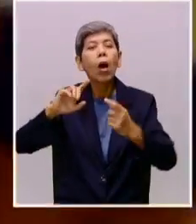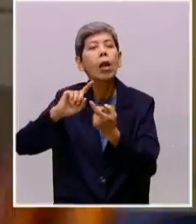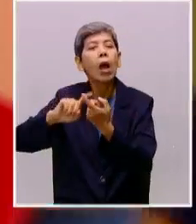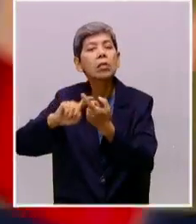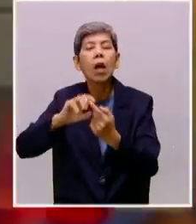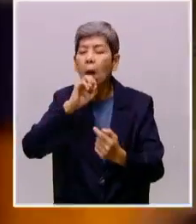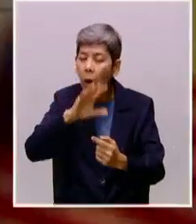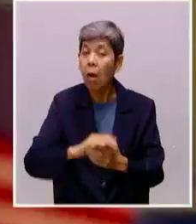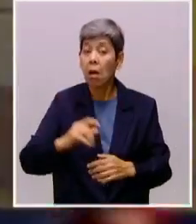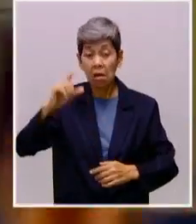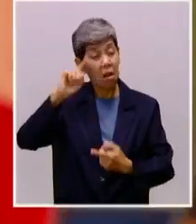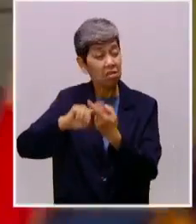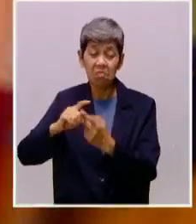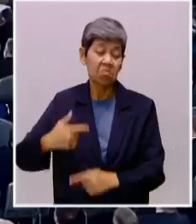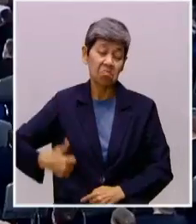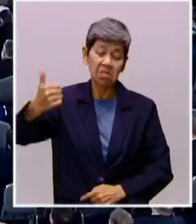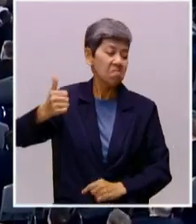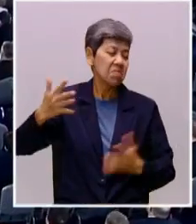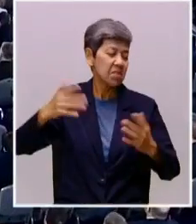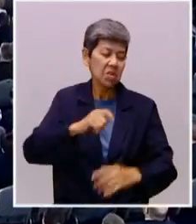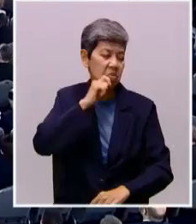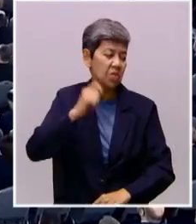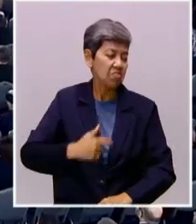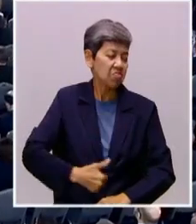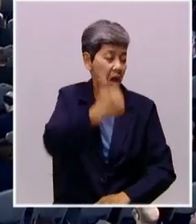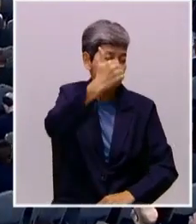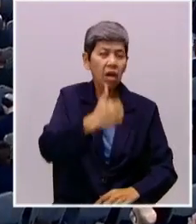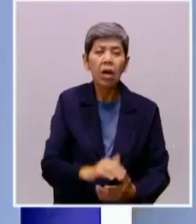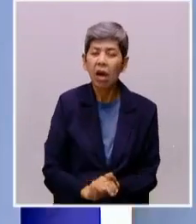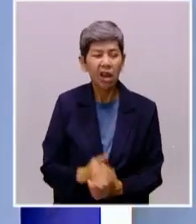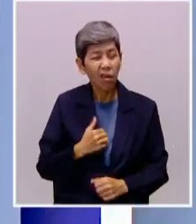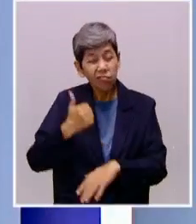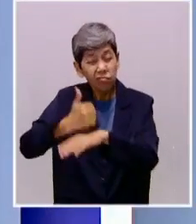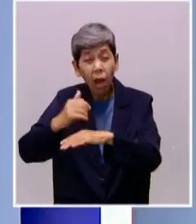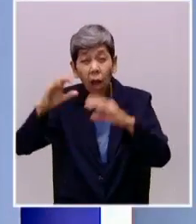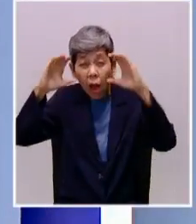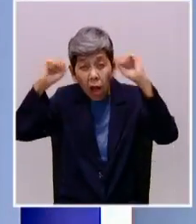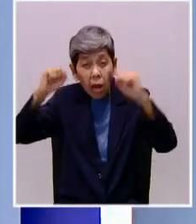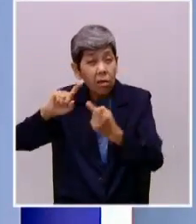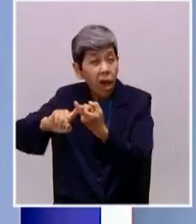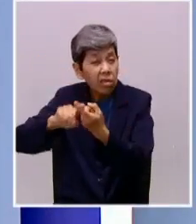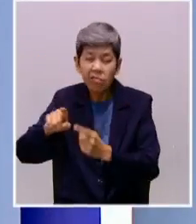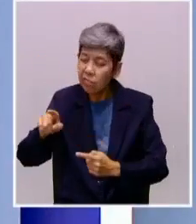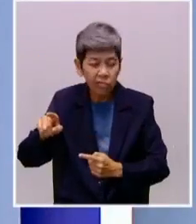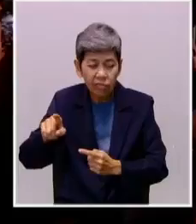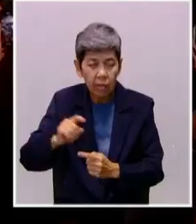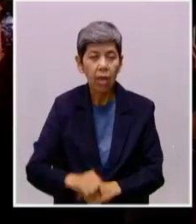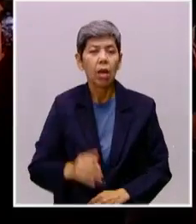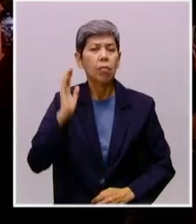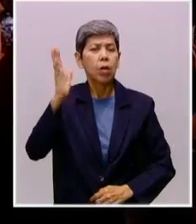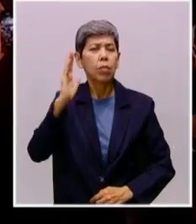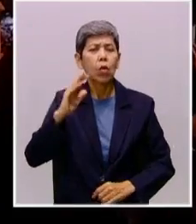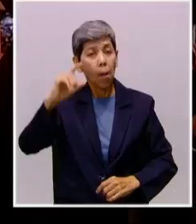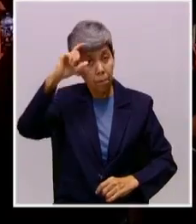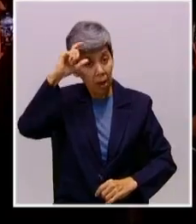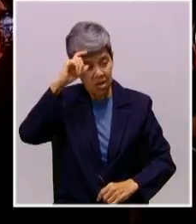วานนี้ว่ารัสเซียไม่มีวันชัยชนะเหนือยูเครนแน่นอนพร้อมประณามผู้นำรัสเซียต่อไปด้วยซึ่งการกล่าวศูนย์รพตนี้ของ